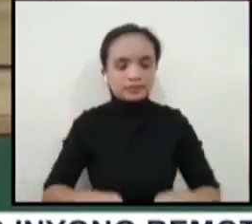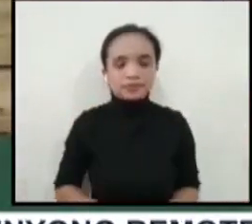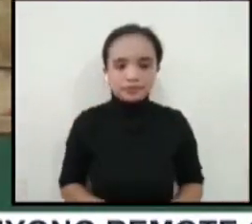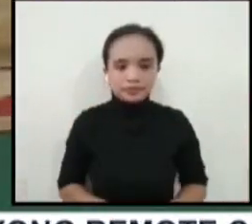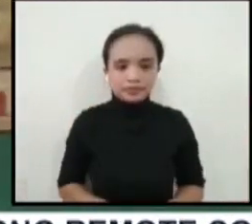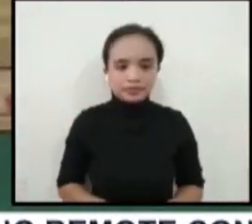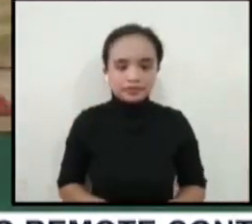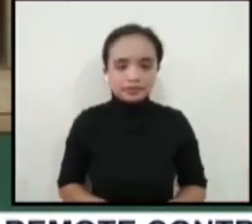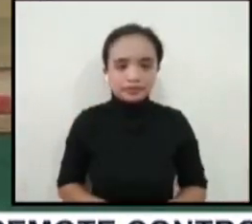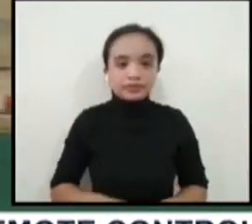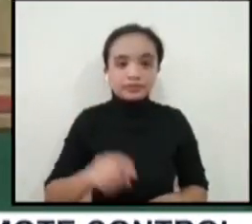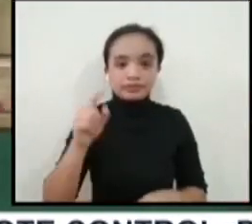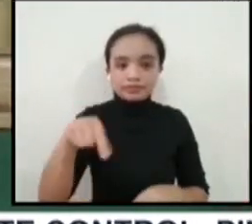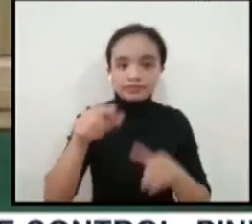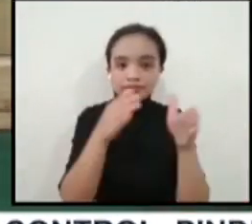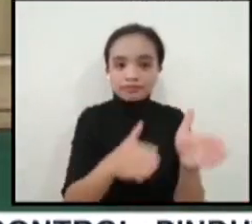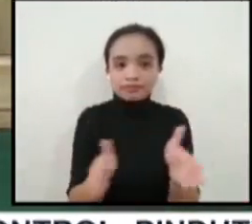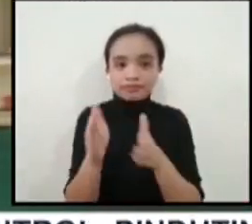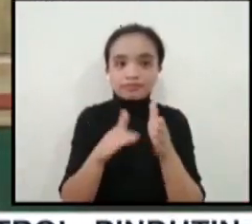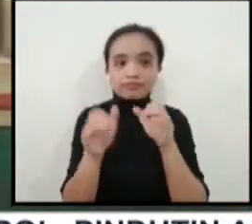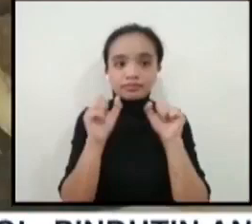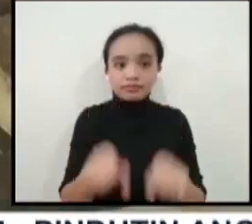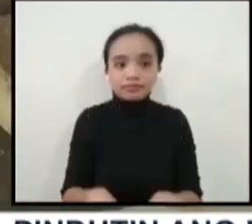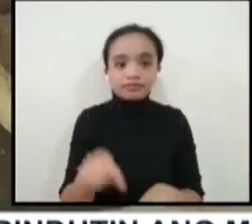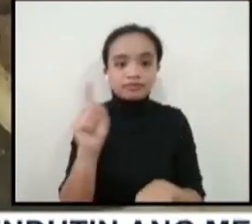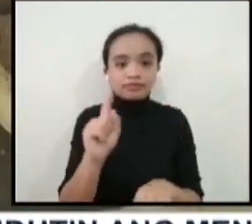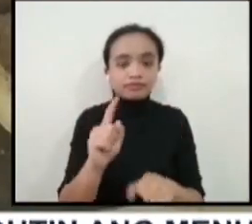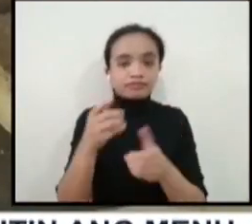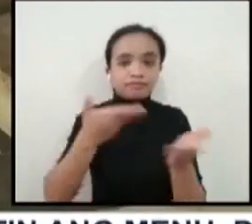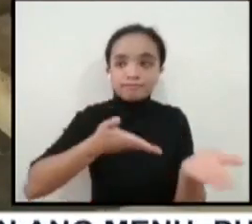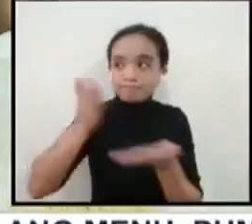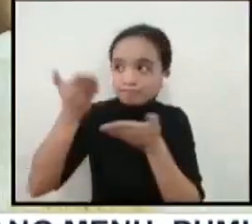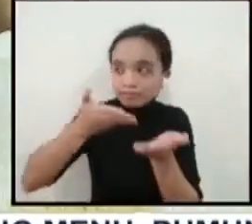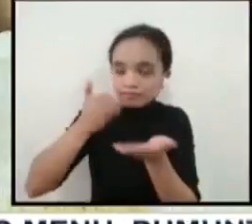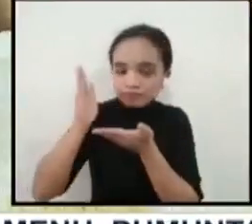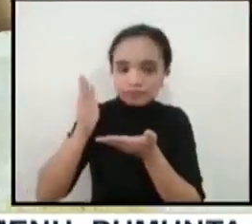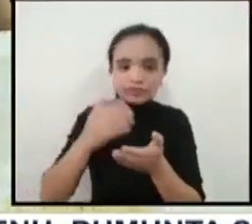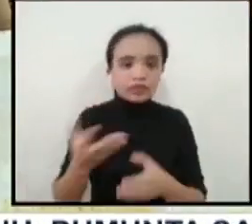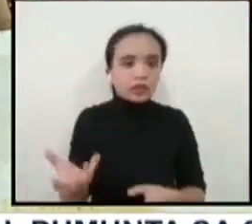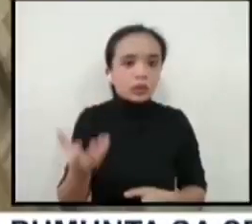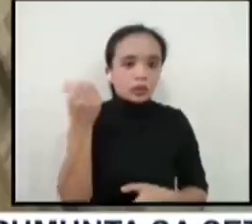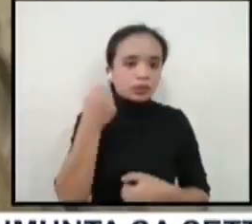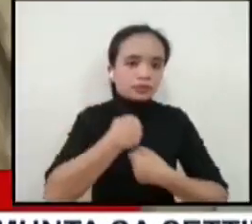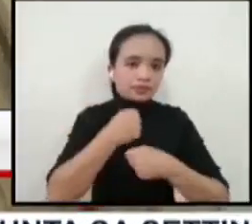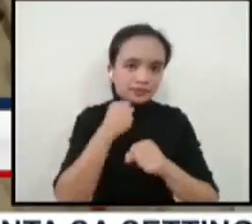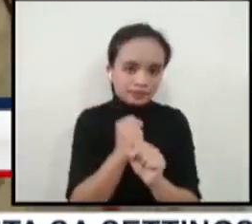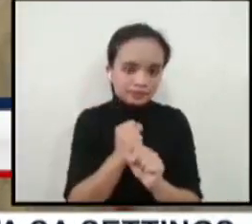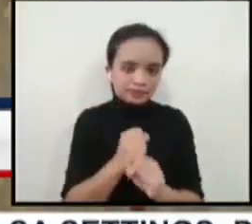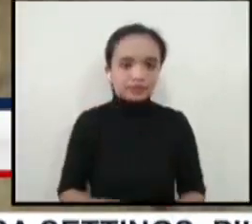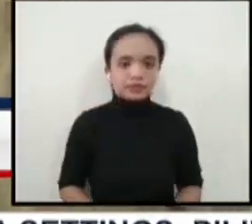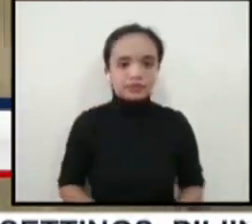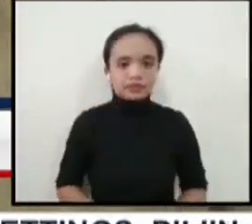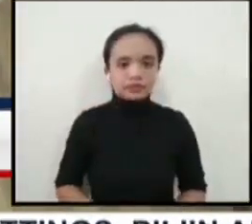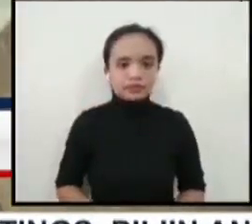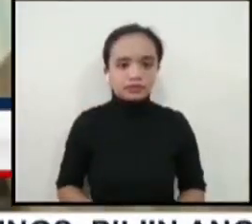pinaplano na rin ang posibleng pag-e-export ng kanilang mga sariling gawa. Mula sa PTV Cebu,